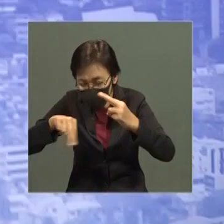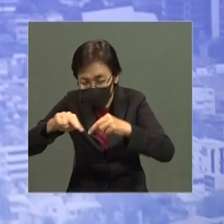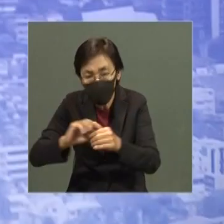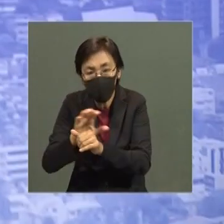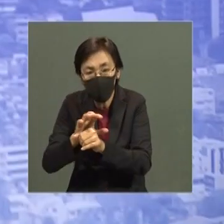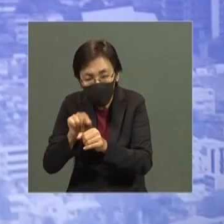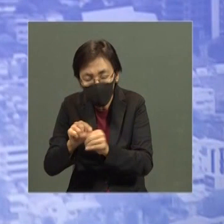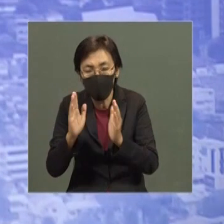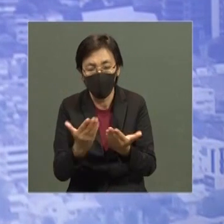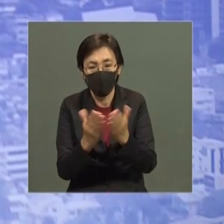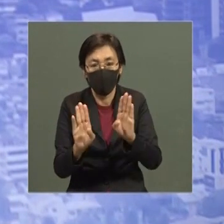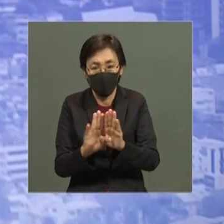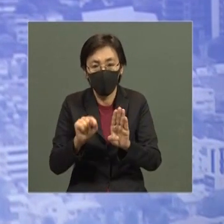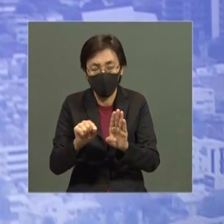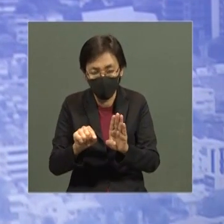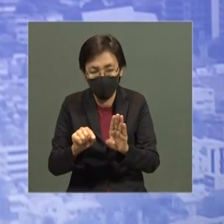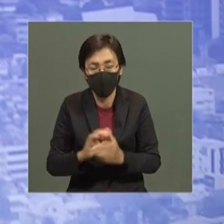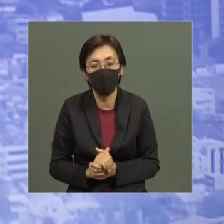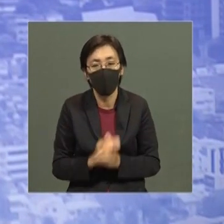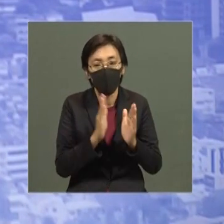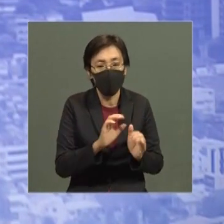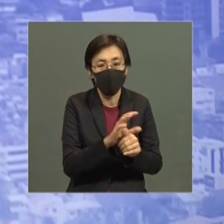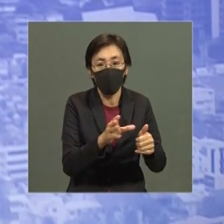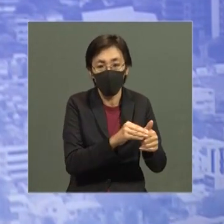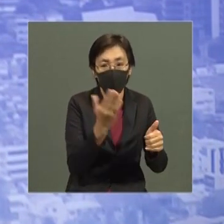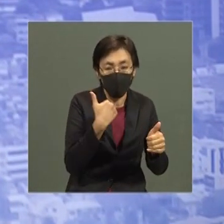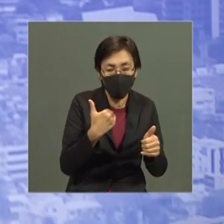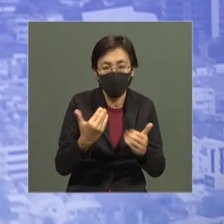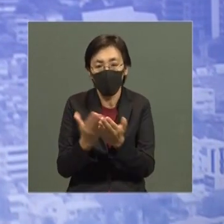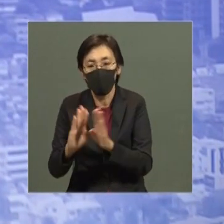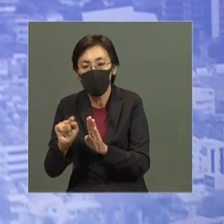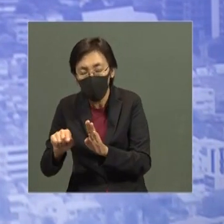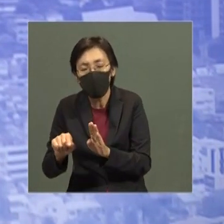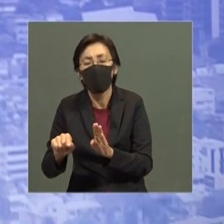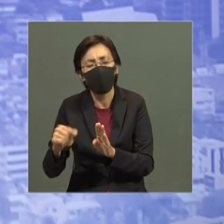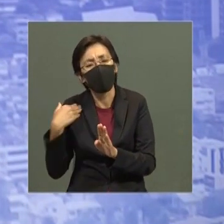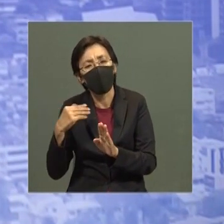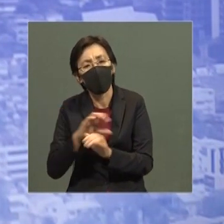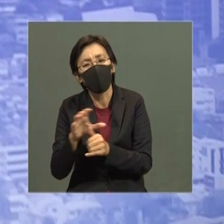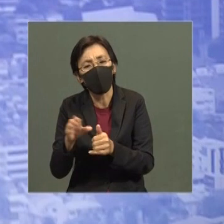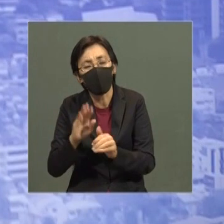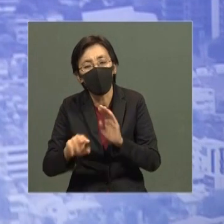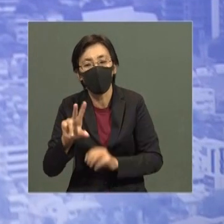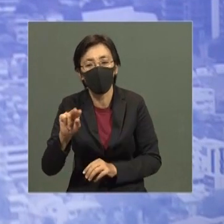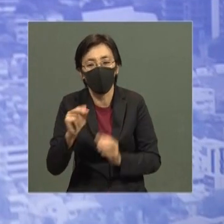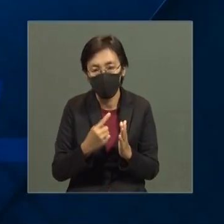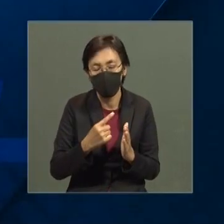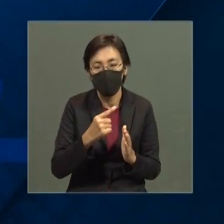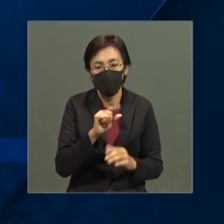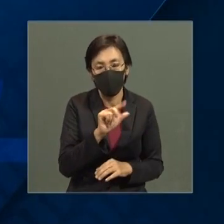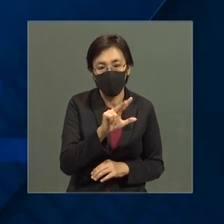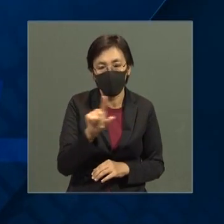เคสที่ตึกอายุรกรรมหญิงโรงพยาบาลบ้านโป่งจังหวัดราชบุรีที่นี่นี่ติดเชื้อเยอะนะคะผู้ชมติดเชื้อรวม